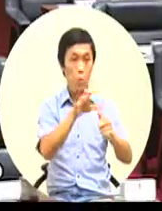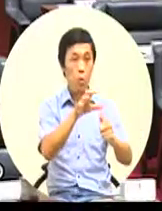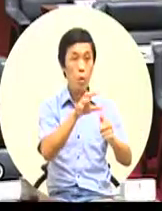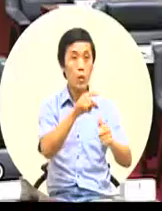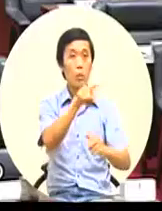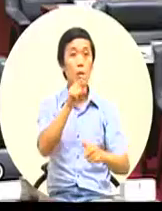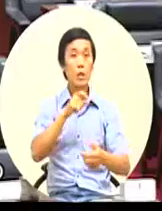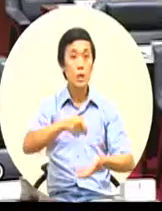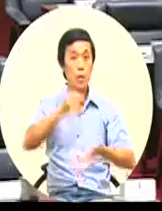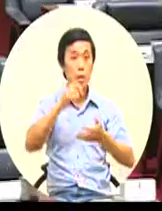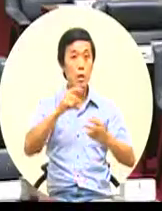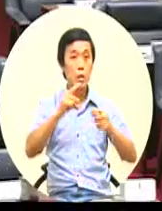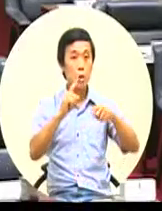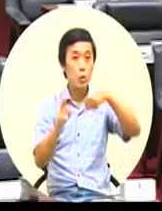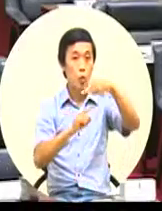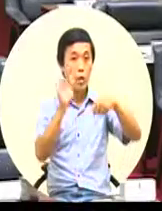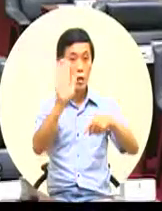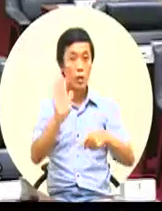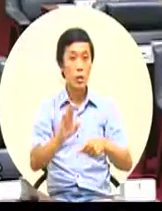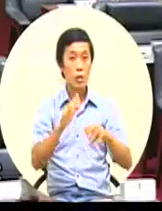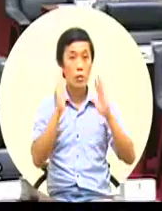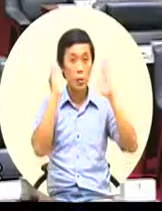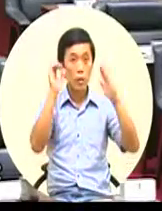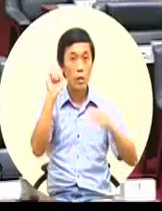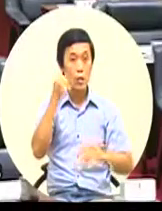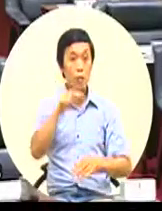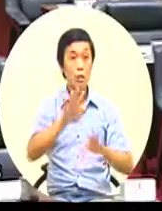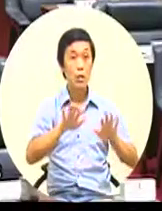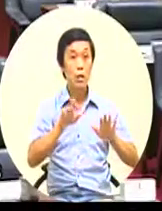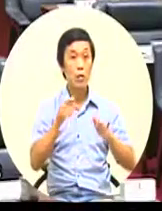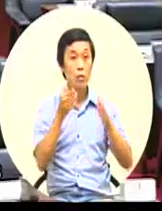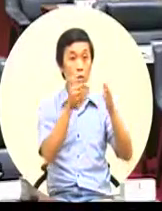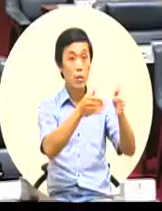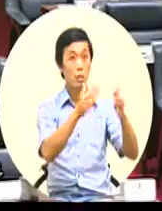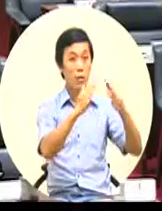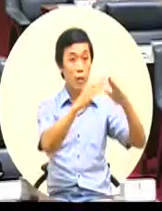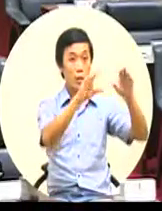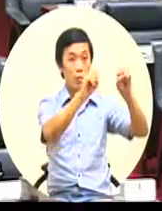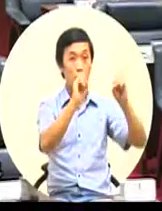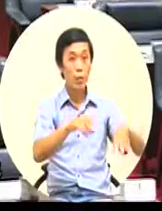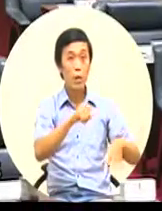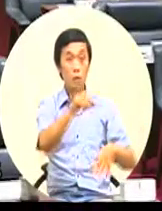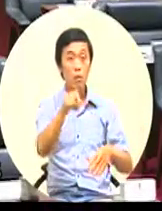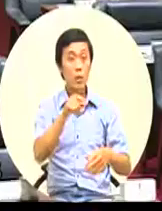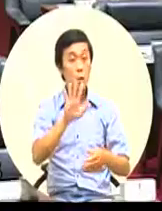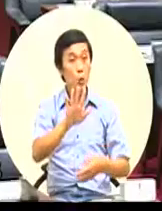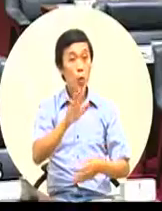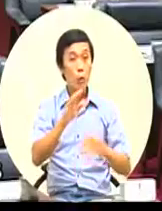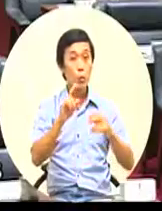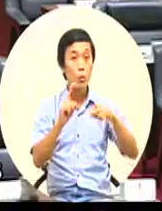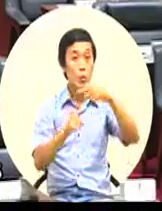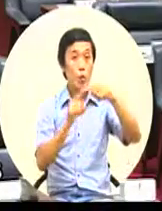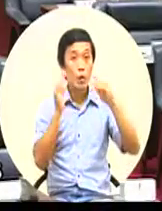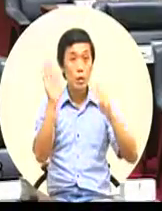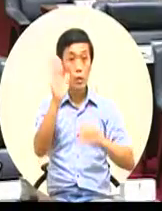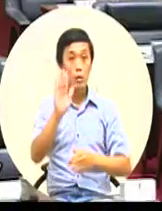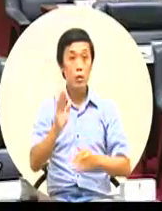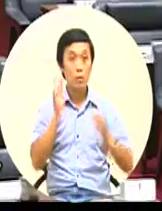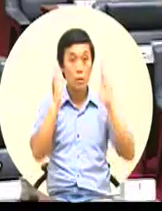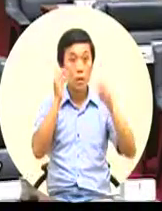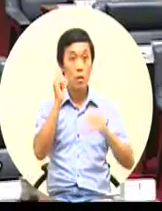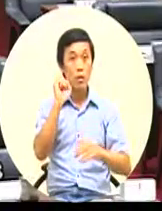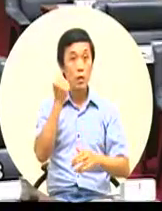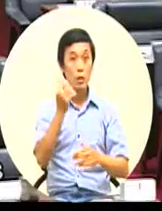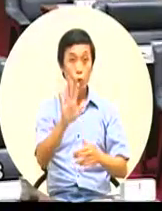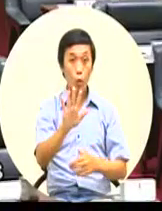迁有转型正义吗？市长，我们的程序上是不是出了什么问题？就你刚才听到我们局长